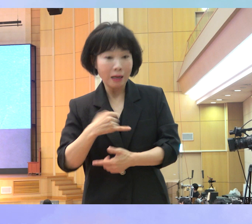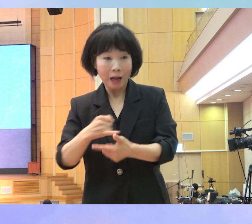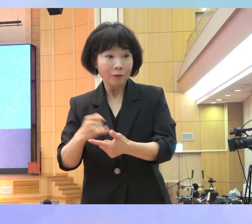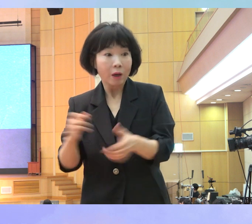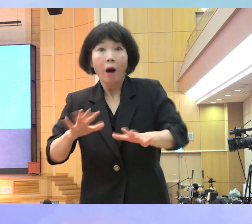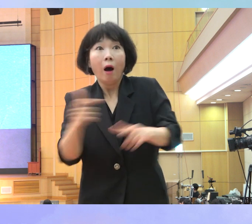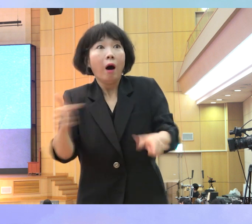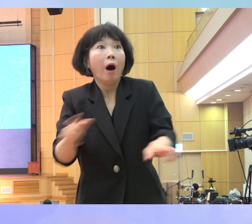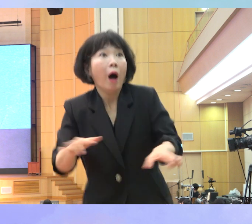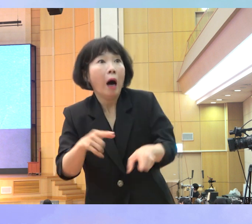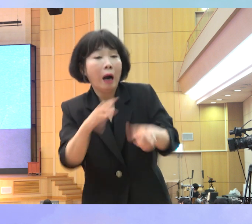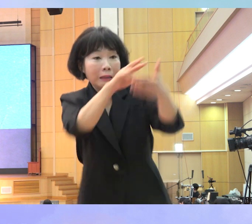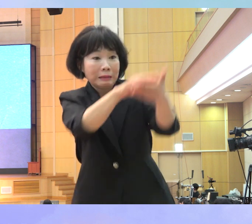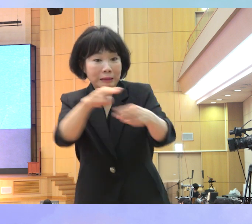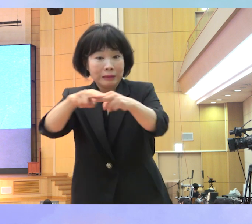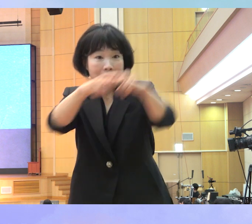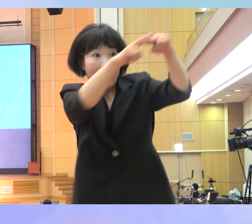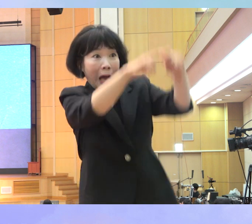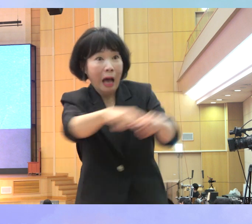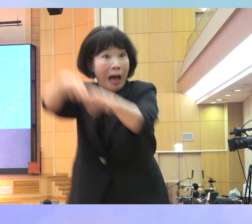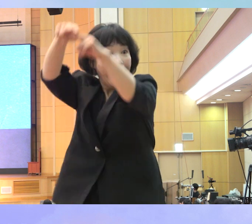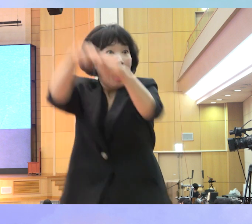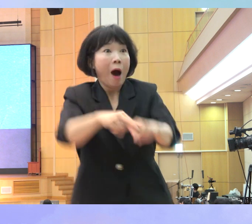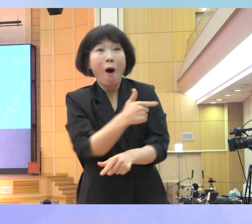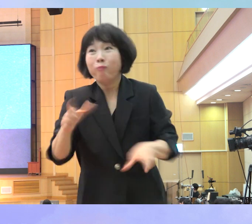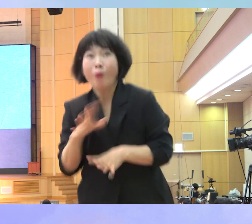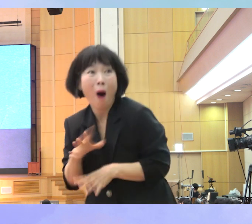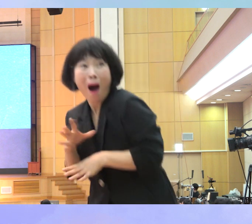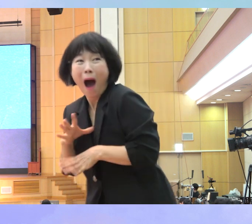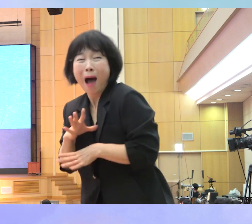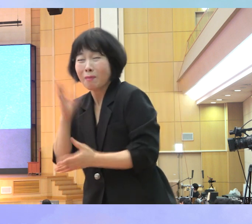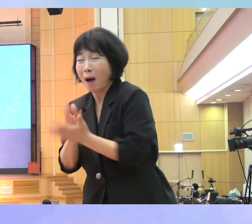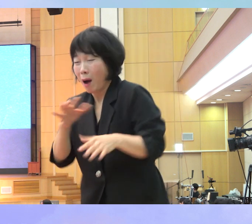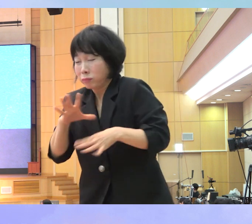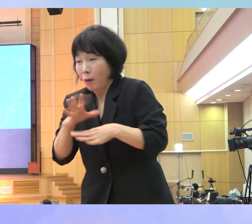다 막 못 가겠다는 거, 너무 무서워가지고.